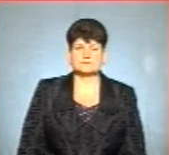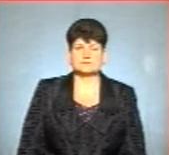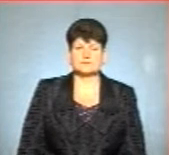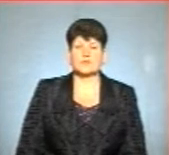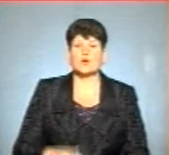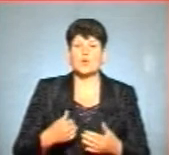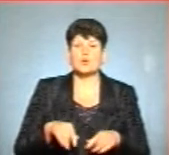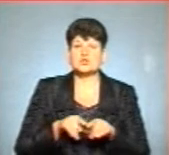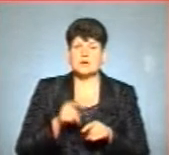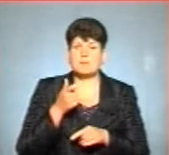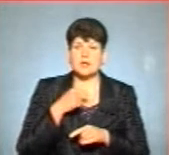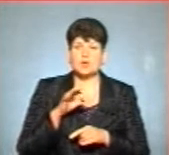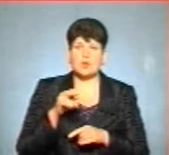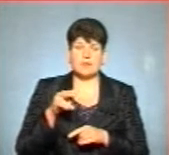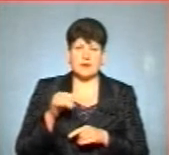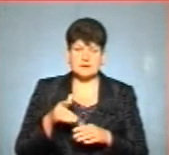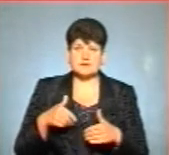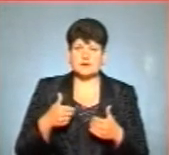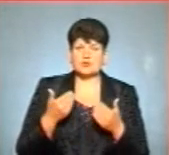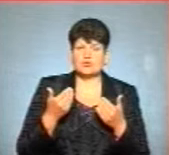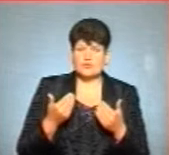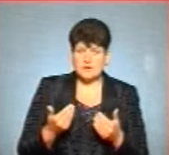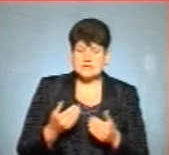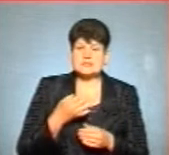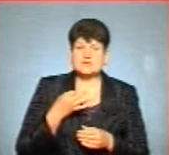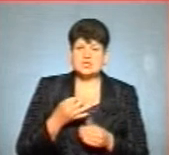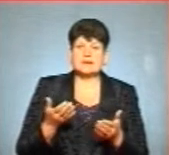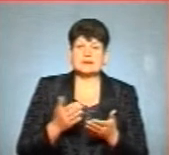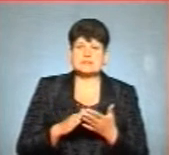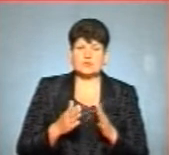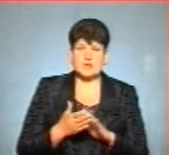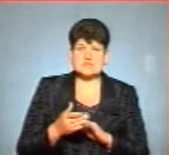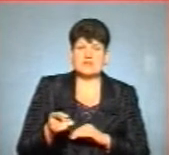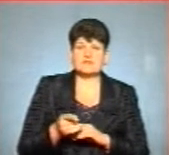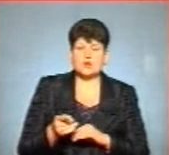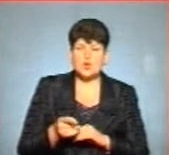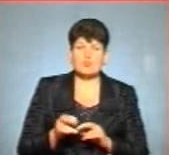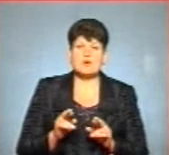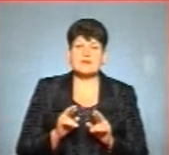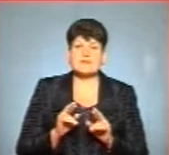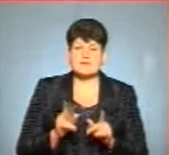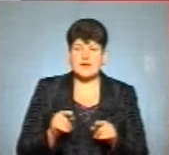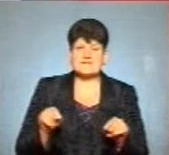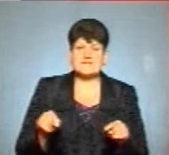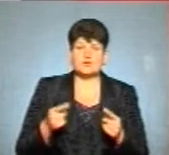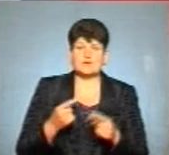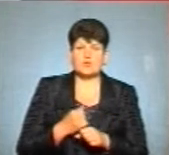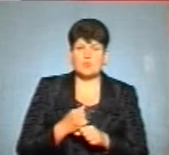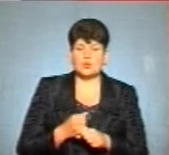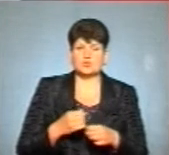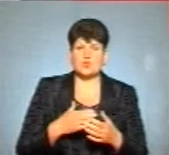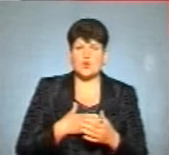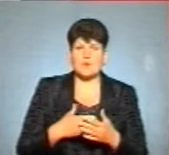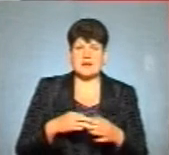Отже, пан Олег Вітрук, до вас звертаюся насамперед. Розкажіть, яка ситуація у Тернополі, як відновлює в роботу громадський